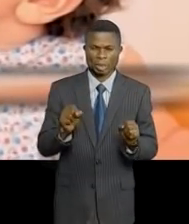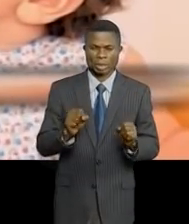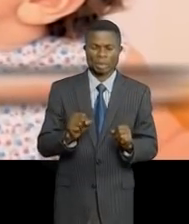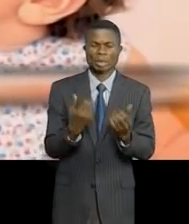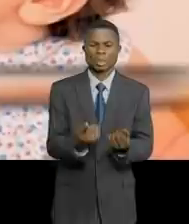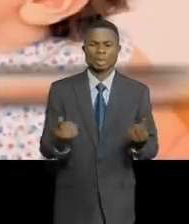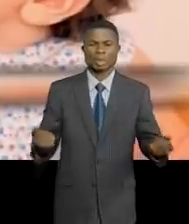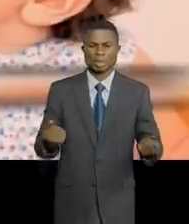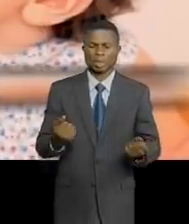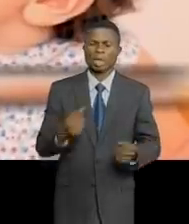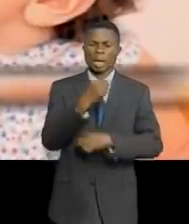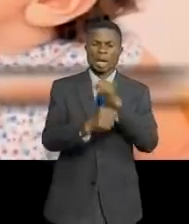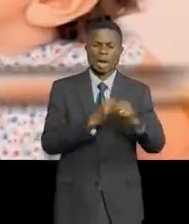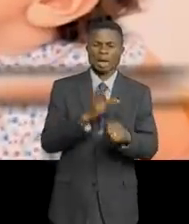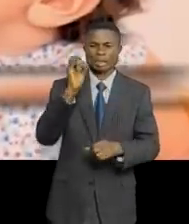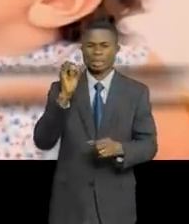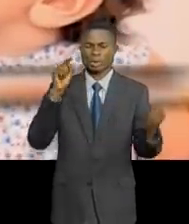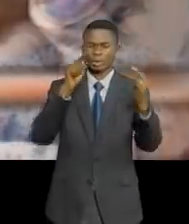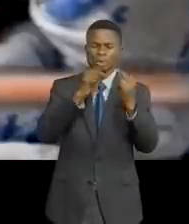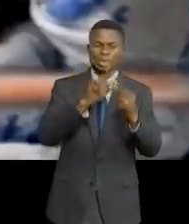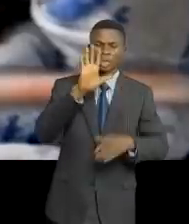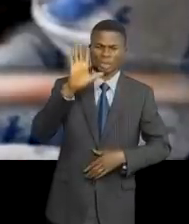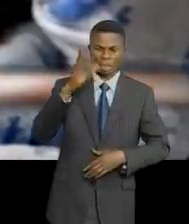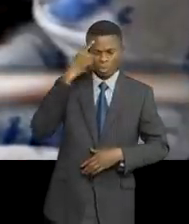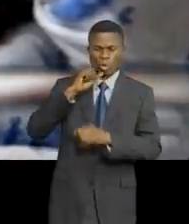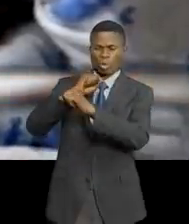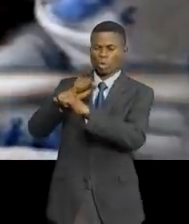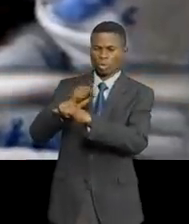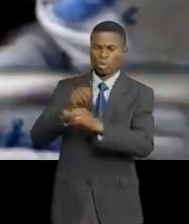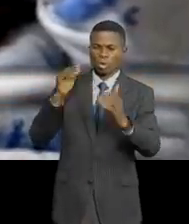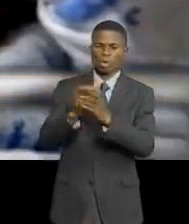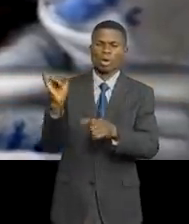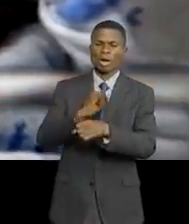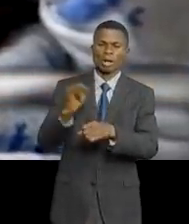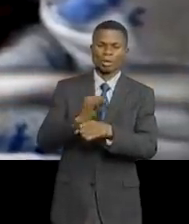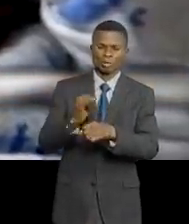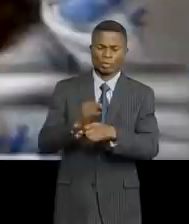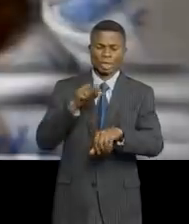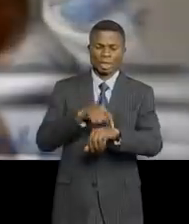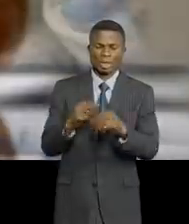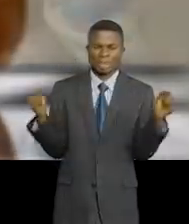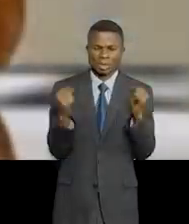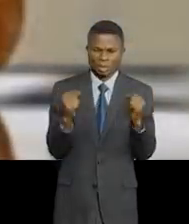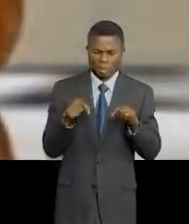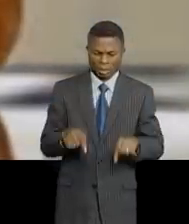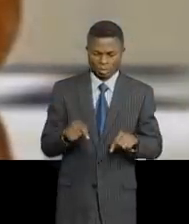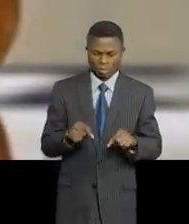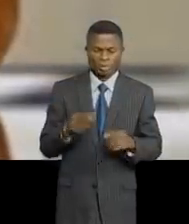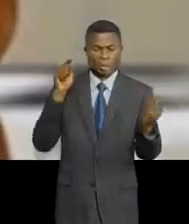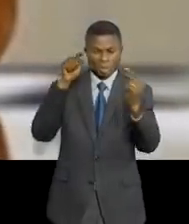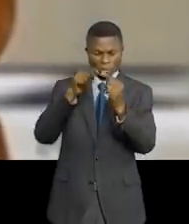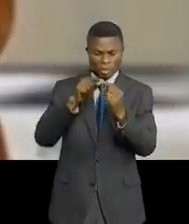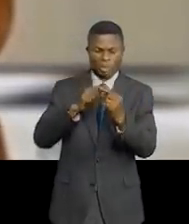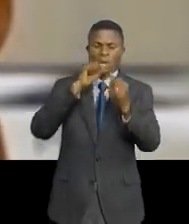les enfants de 0 à 5 ans en vue de les protéger contre les infections liées à la saison sèche, c'est l'objectif assigné à